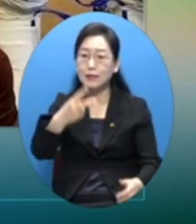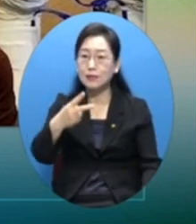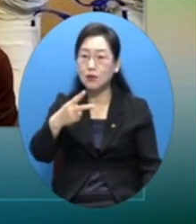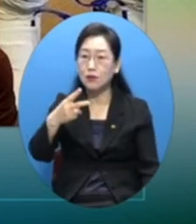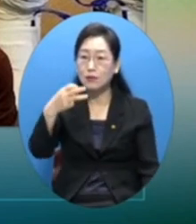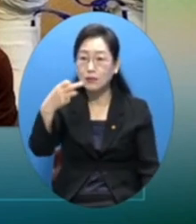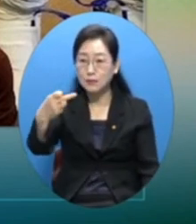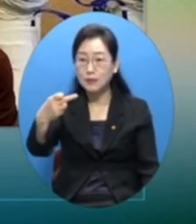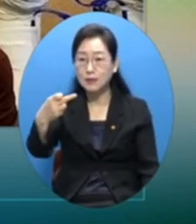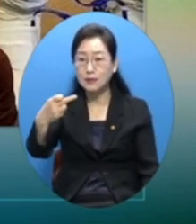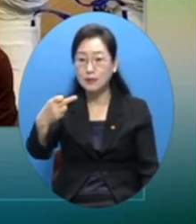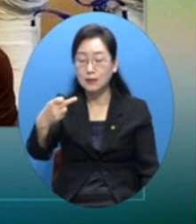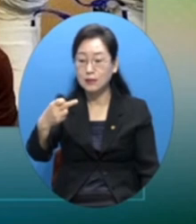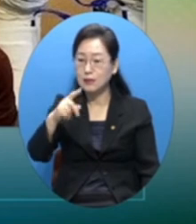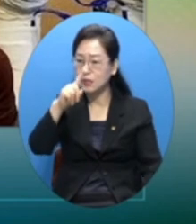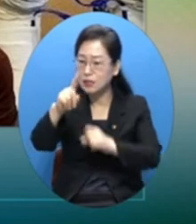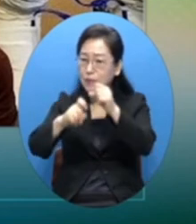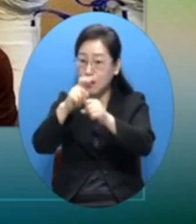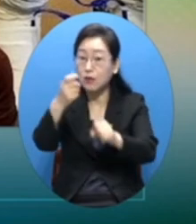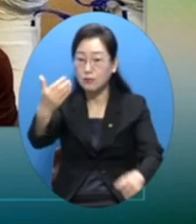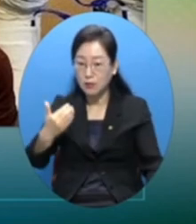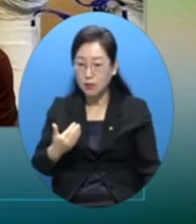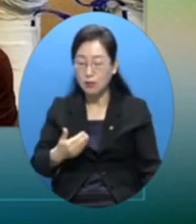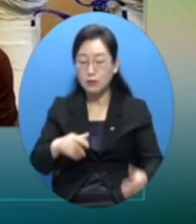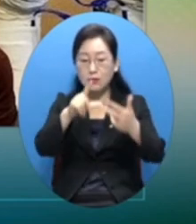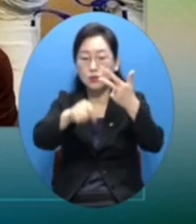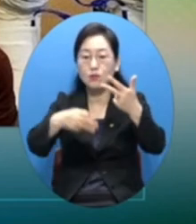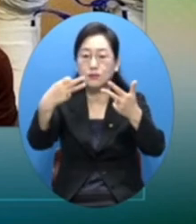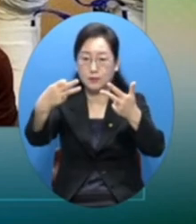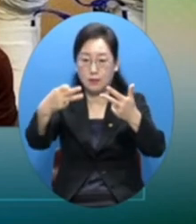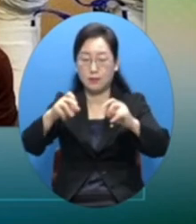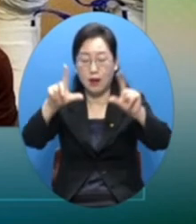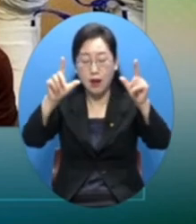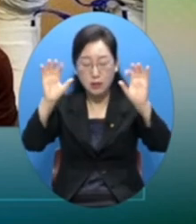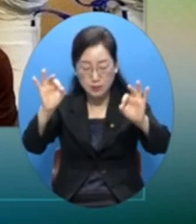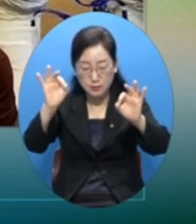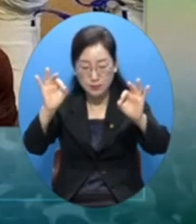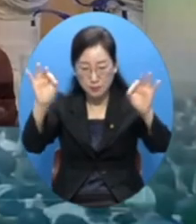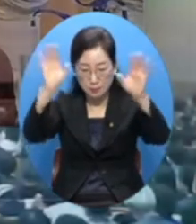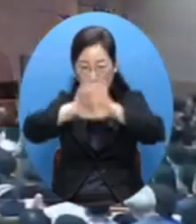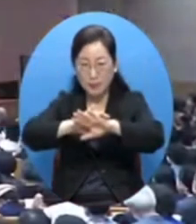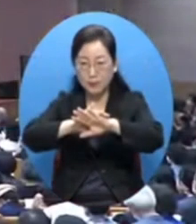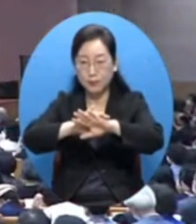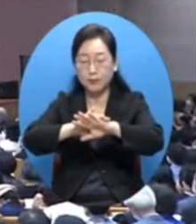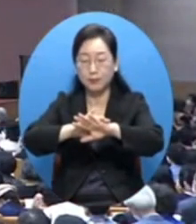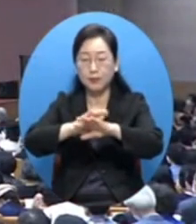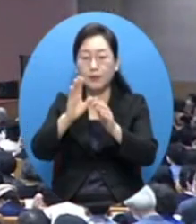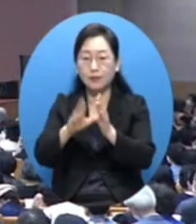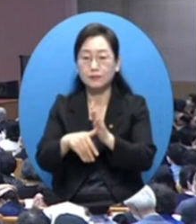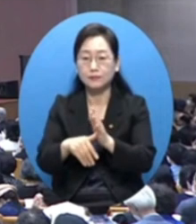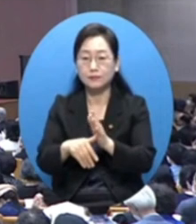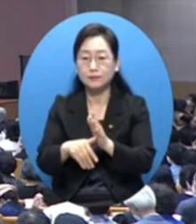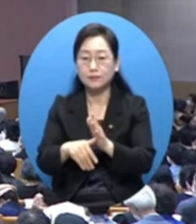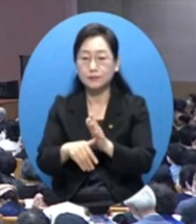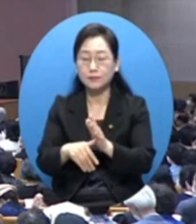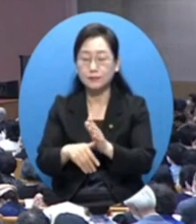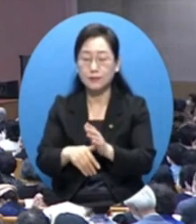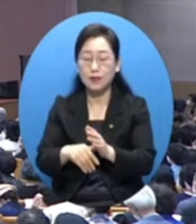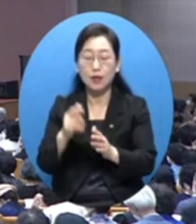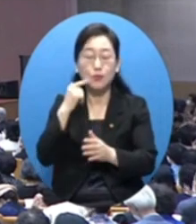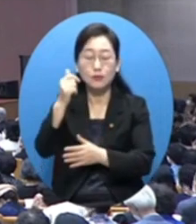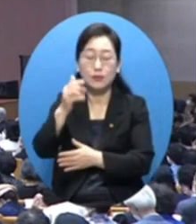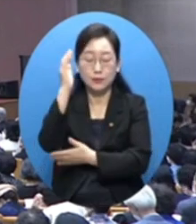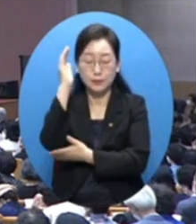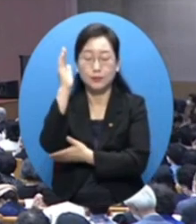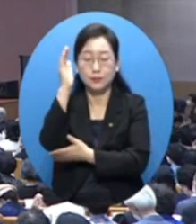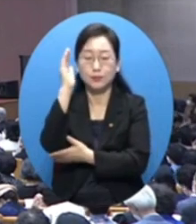2012년, 11년 전이죠. 7월 13일 날 금요일 저녁에, 13일에 금요일인데 강대상에서 저녁에 말씀을